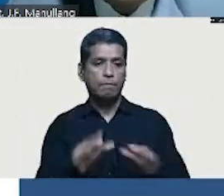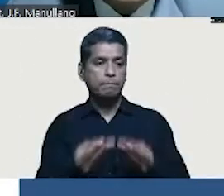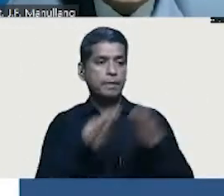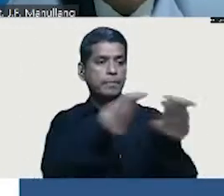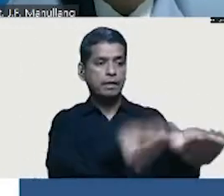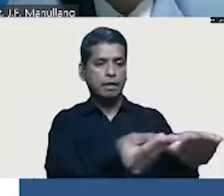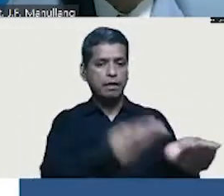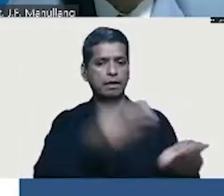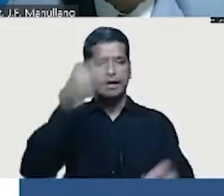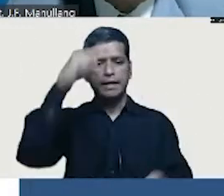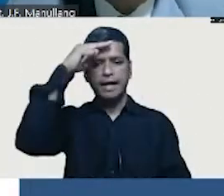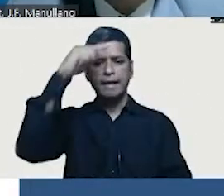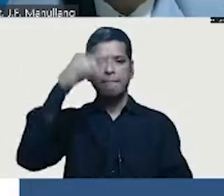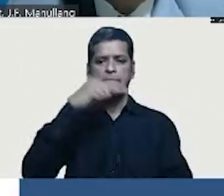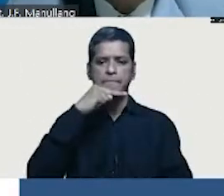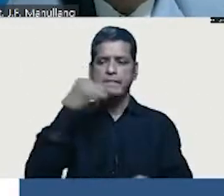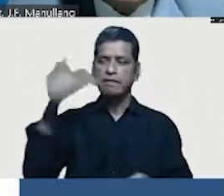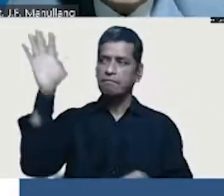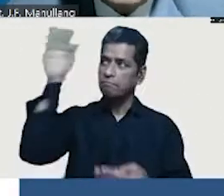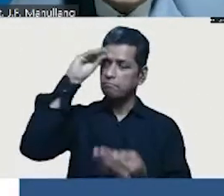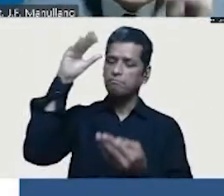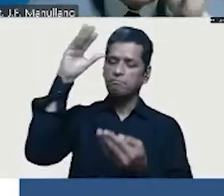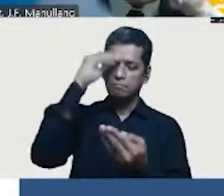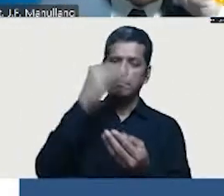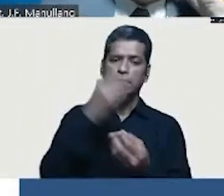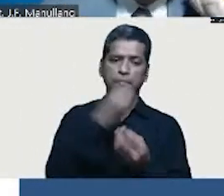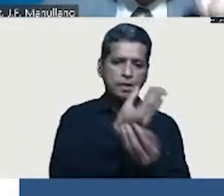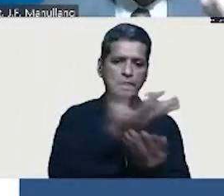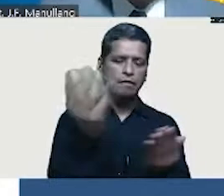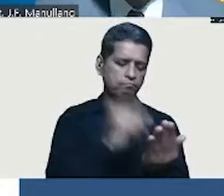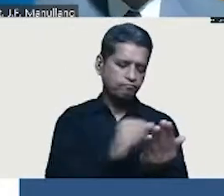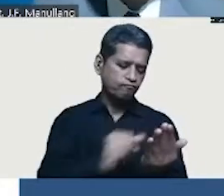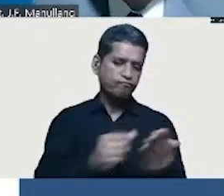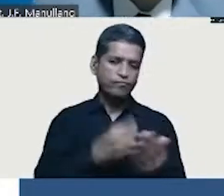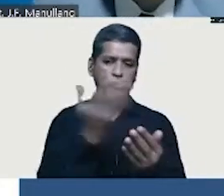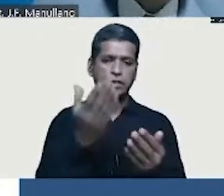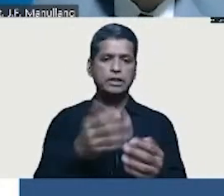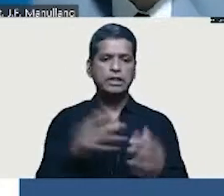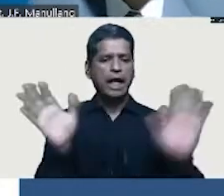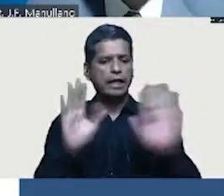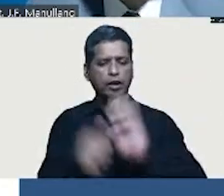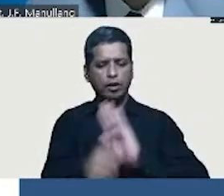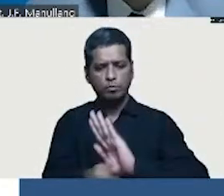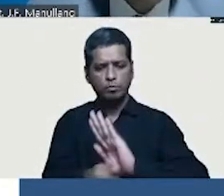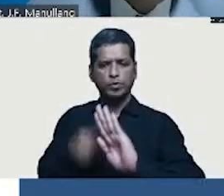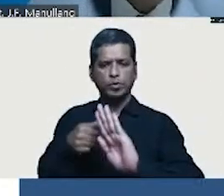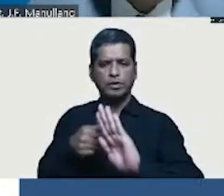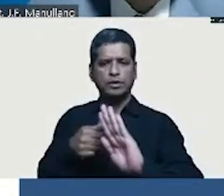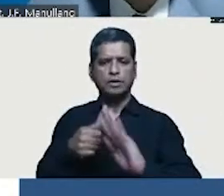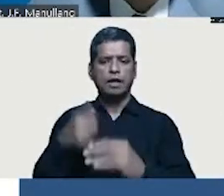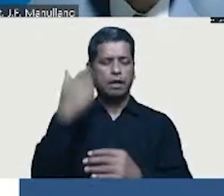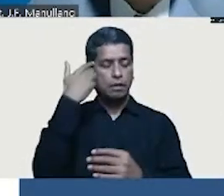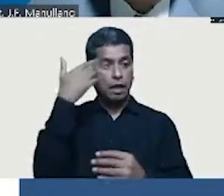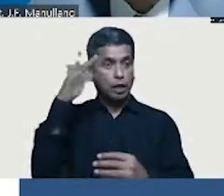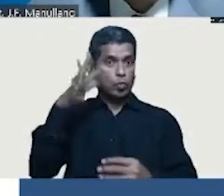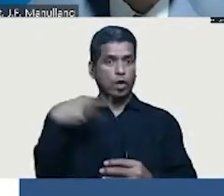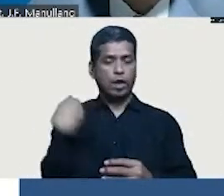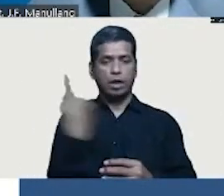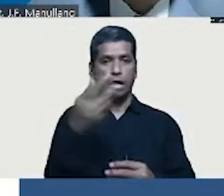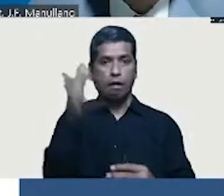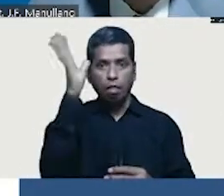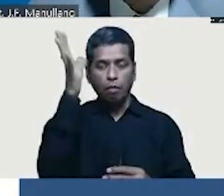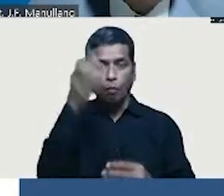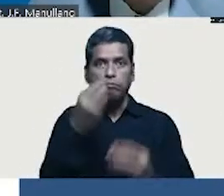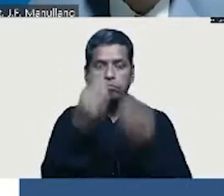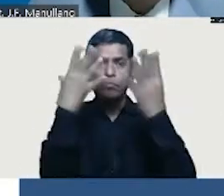malam ya and juga menyebabkan hal-hal yang tidak terduga tersembunyi dan ia tahu segala sesuatu